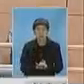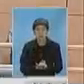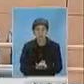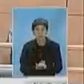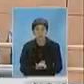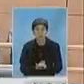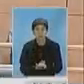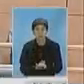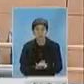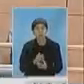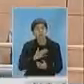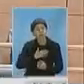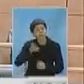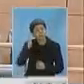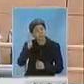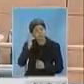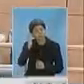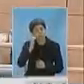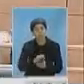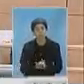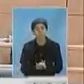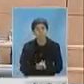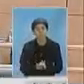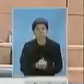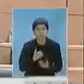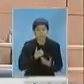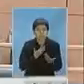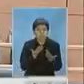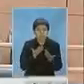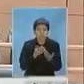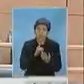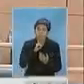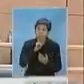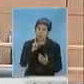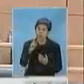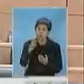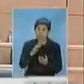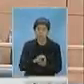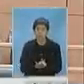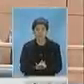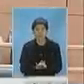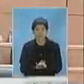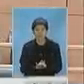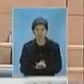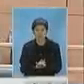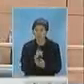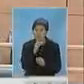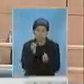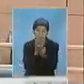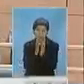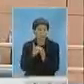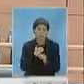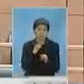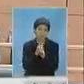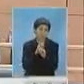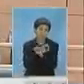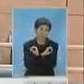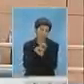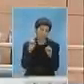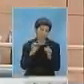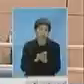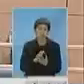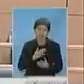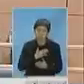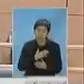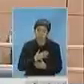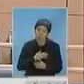ครับผมอภิปรายเนี่ยผมไม่เคยไปกระทบกระทั่งปะทะกันรุนแรงผมไม่เคยทำฮะแต่